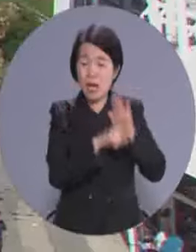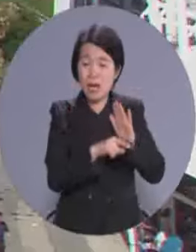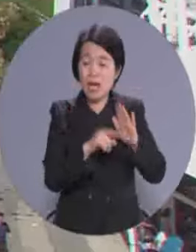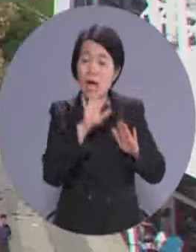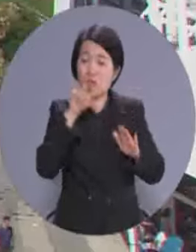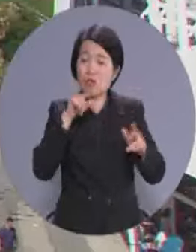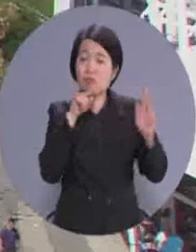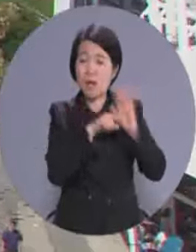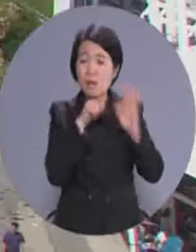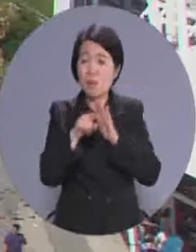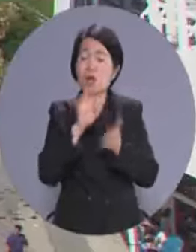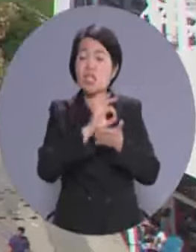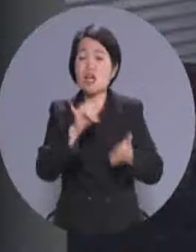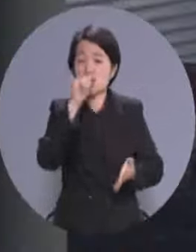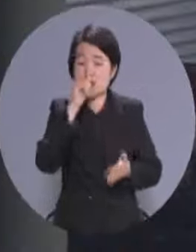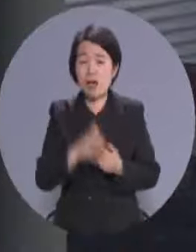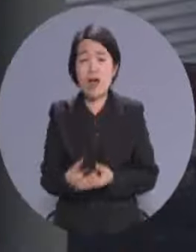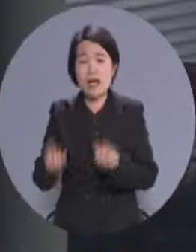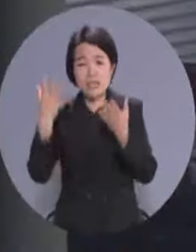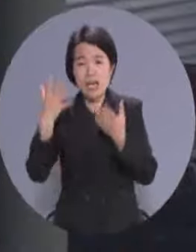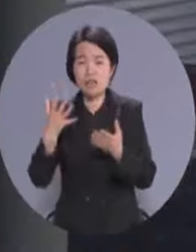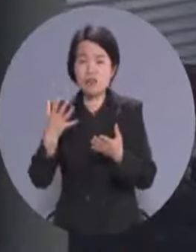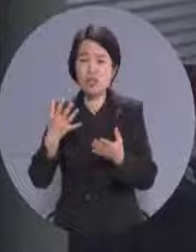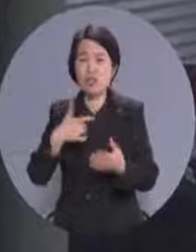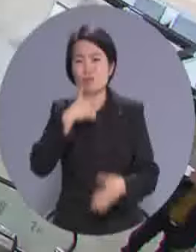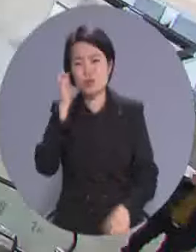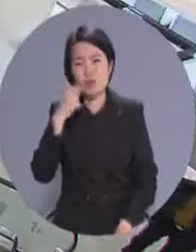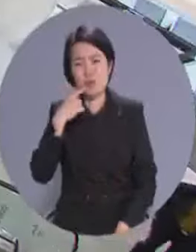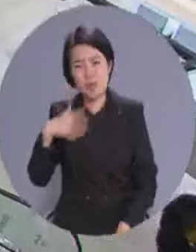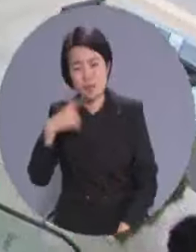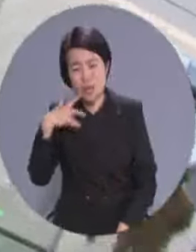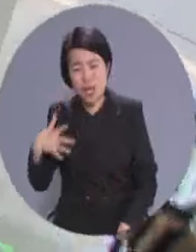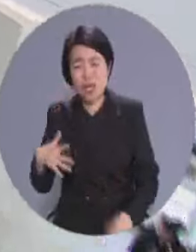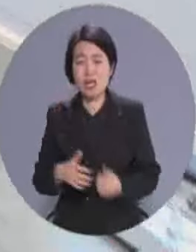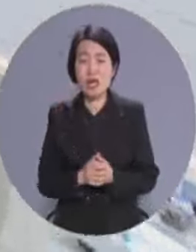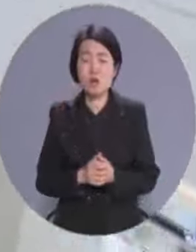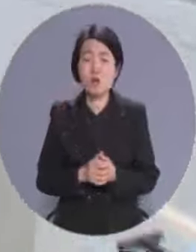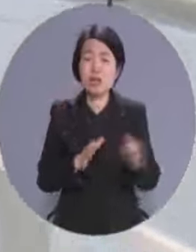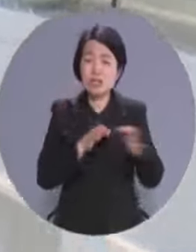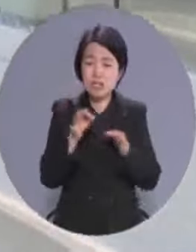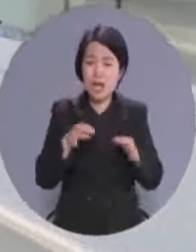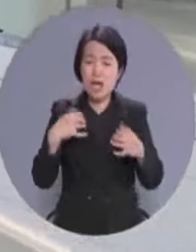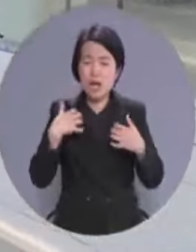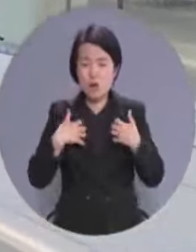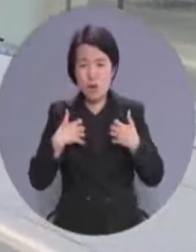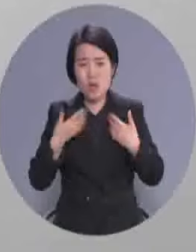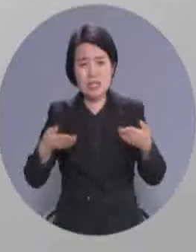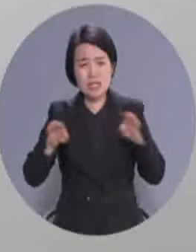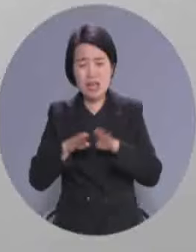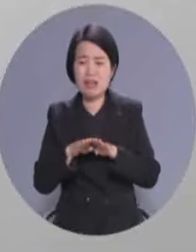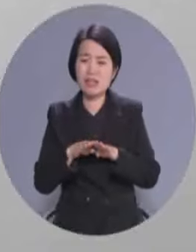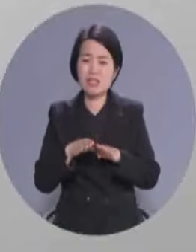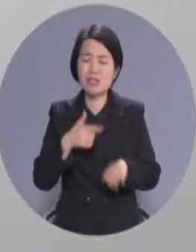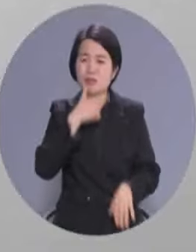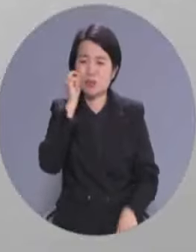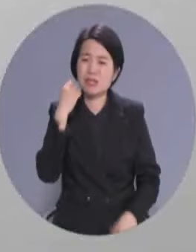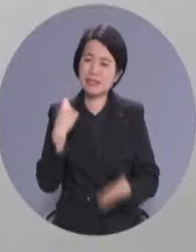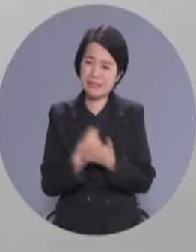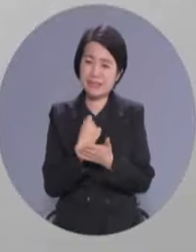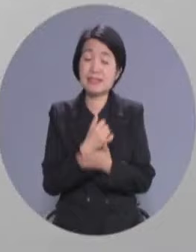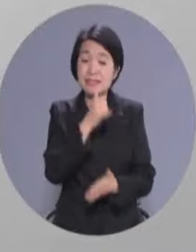여가 휴식공간, 이벤트, 축제는 만족스럽지만 쇼핑과 위락시설은 아쉬워했습니다. 유형별